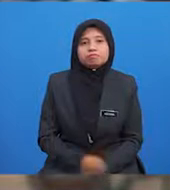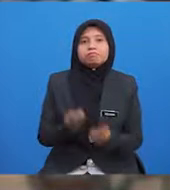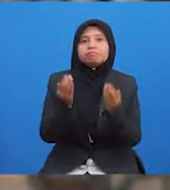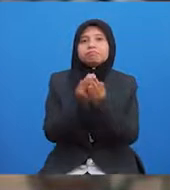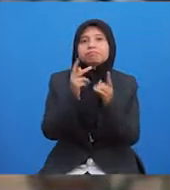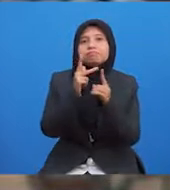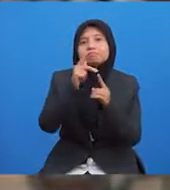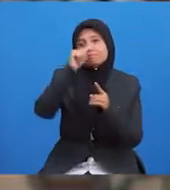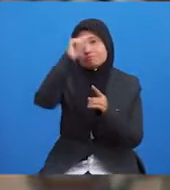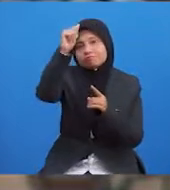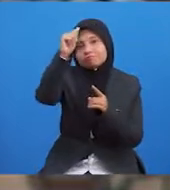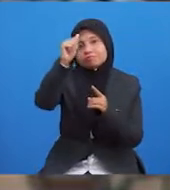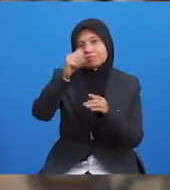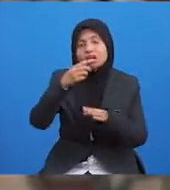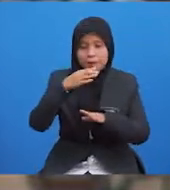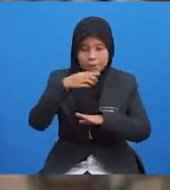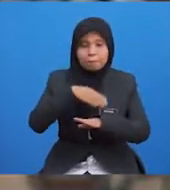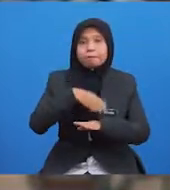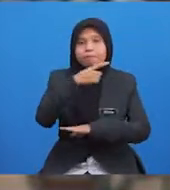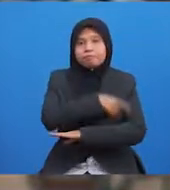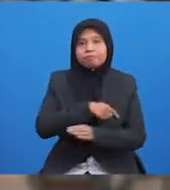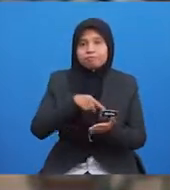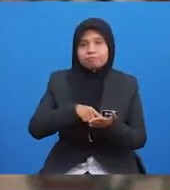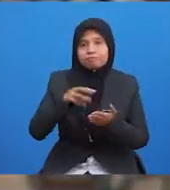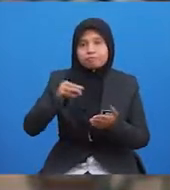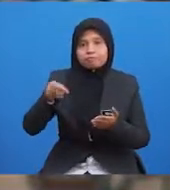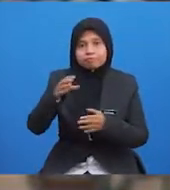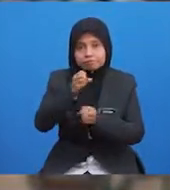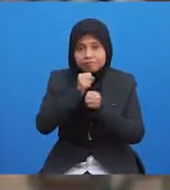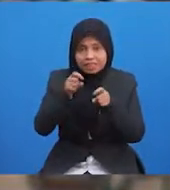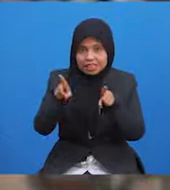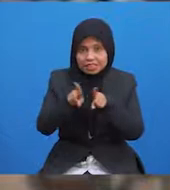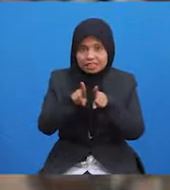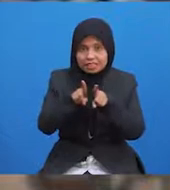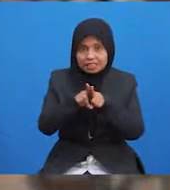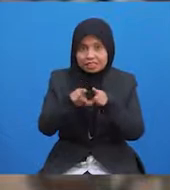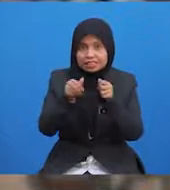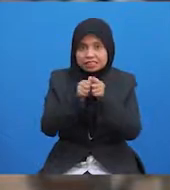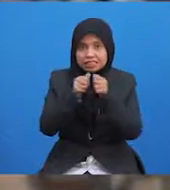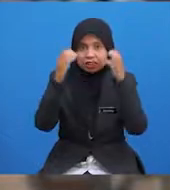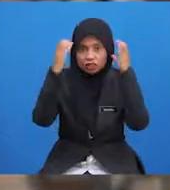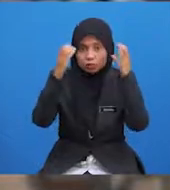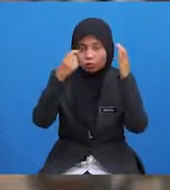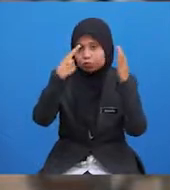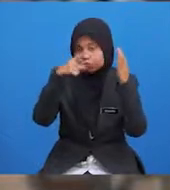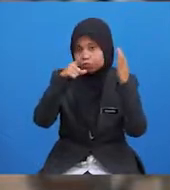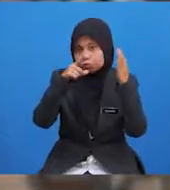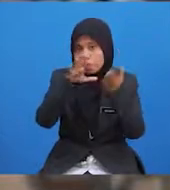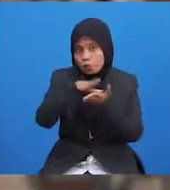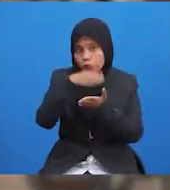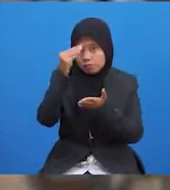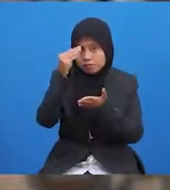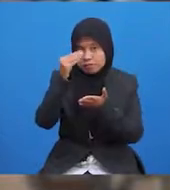Alhamdulillah. Pada hari ini, murid-murid dapat bersama-sama dengan cikgu untuk